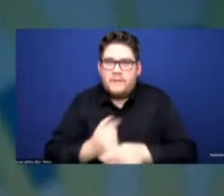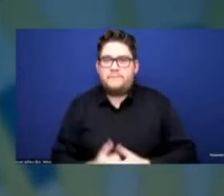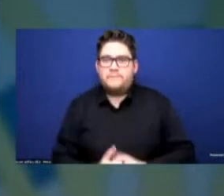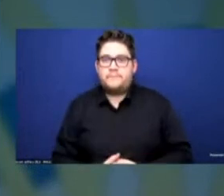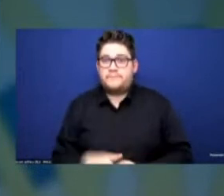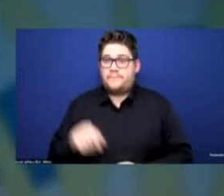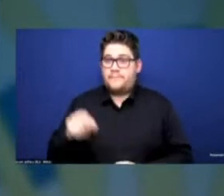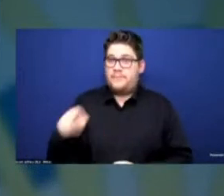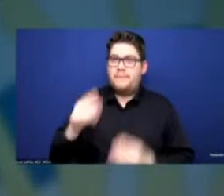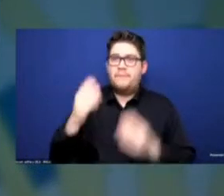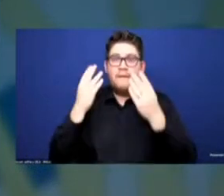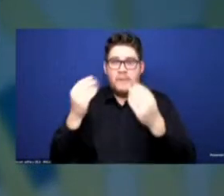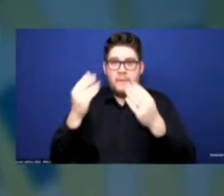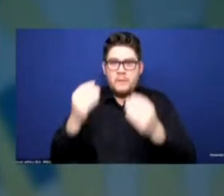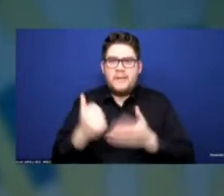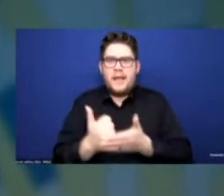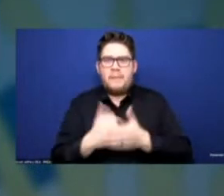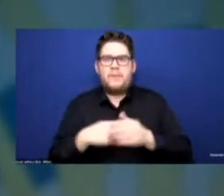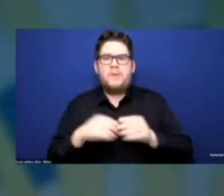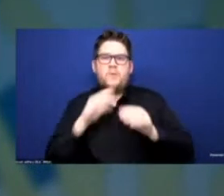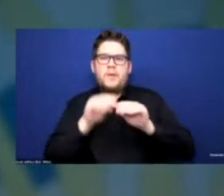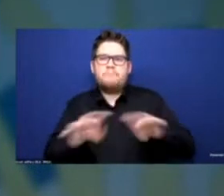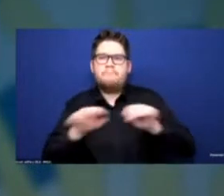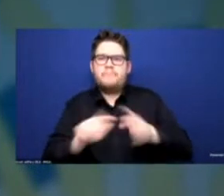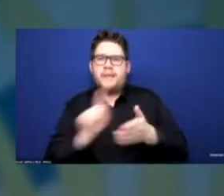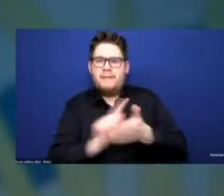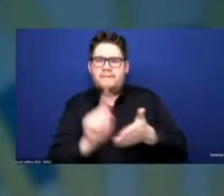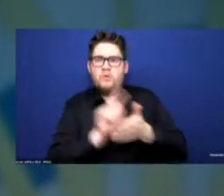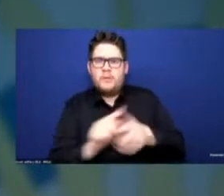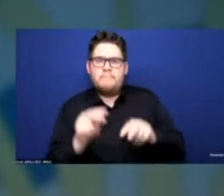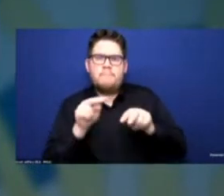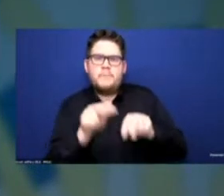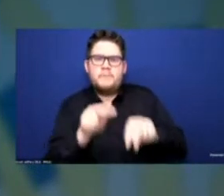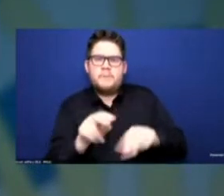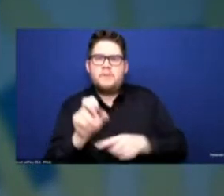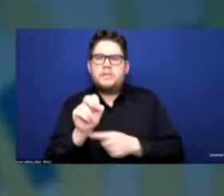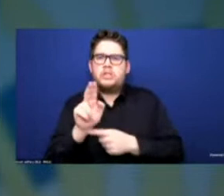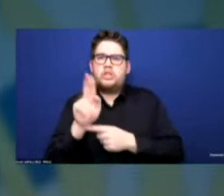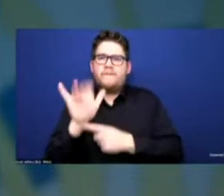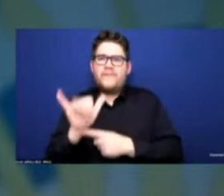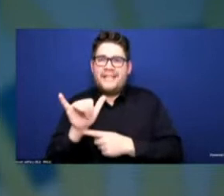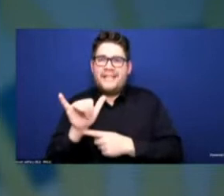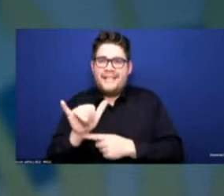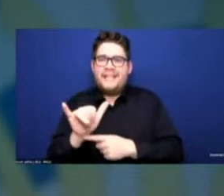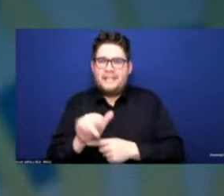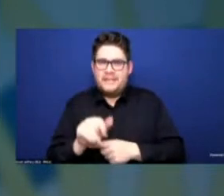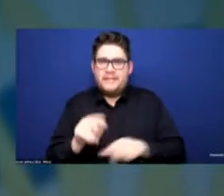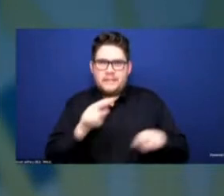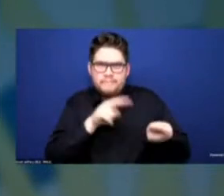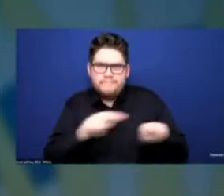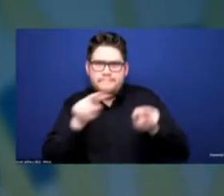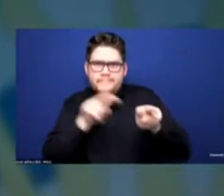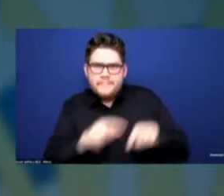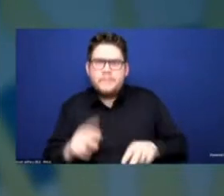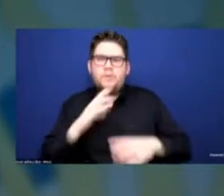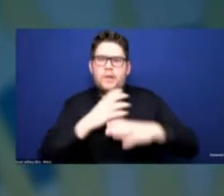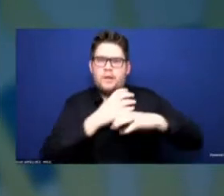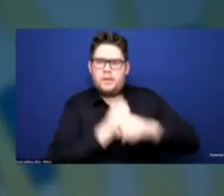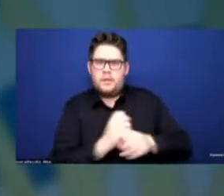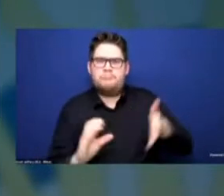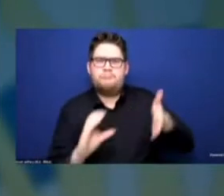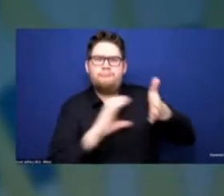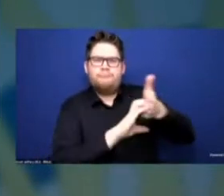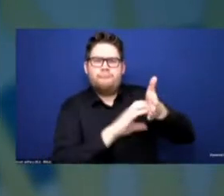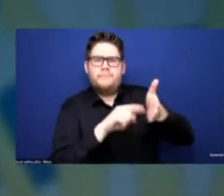BC CDC website every Wednesday morning. 这个是每个礼拜三早上都会在 BC CDC 公布